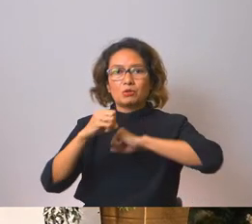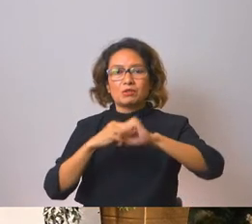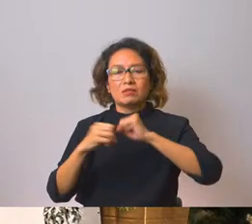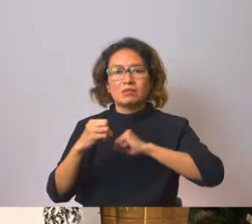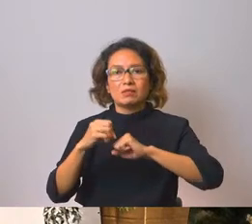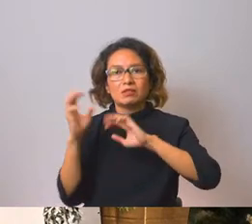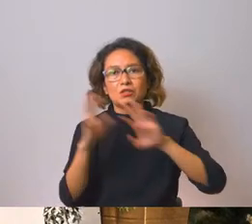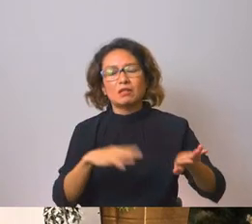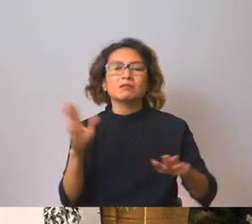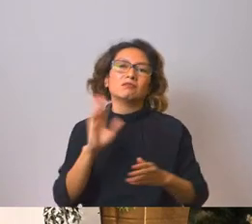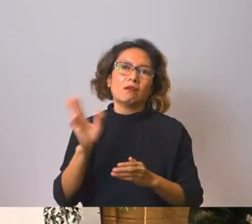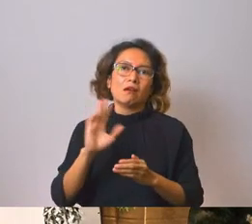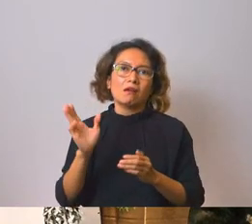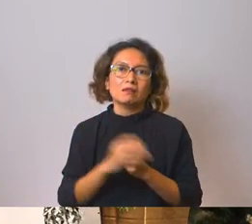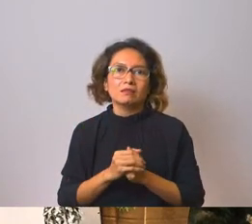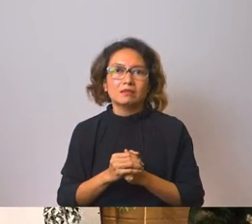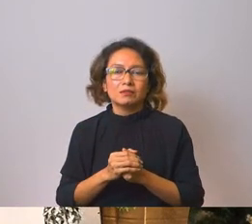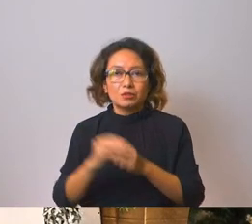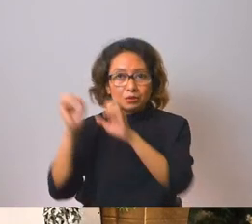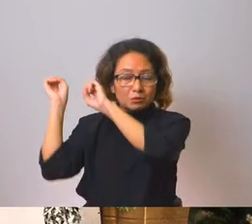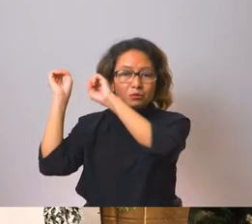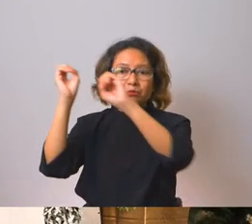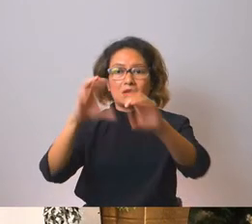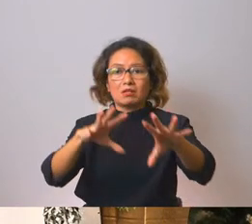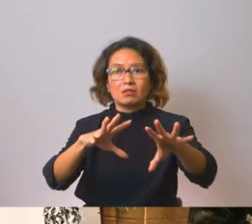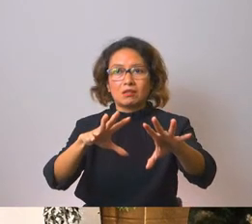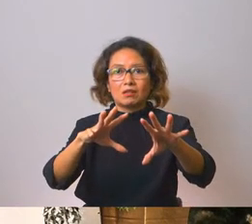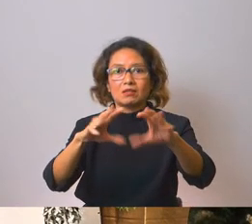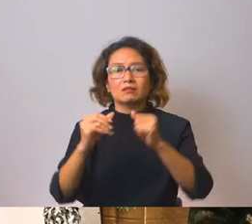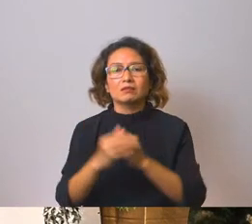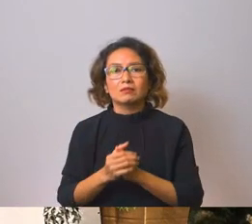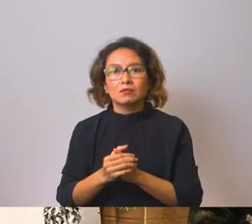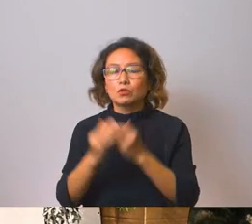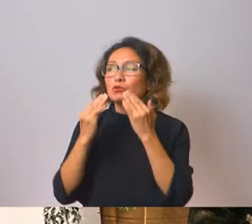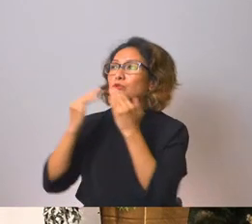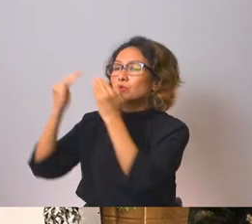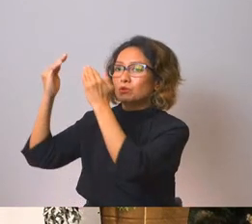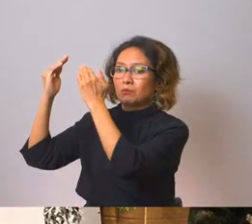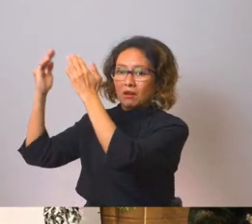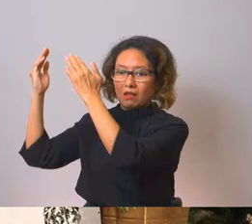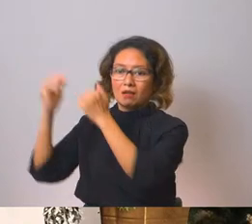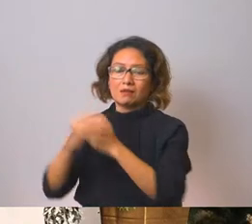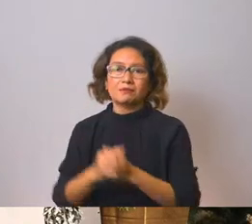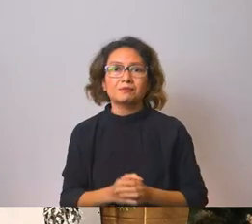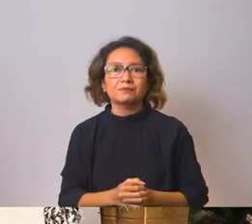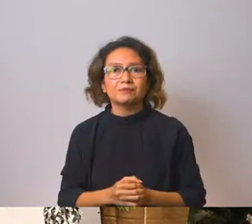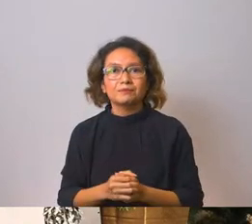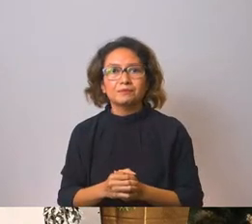sia-sia. Demikianlah berita anugerah dari Allah. Syukur kepada Allah.